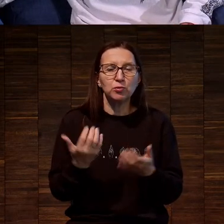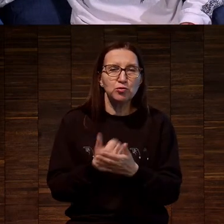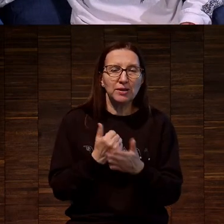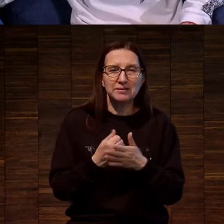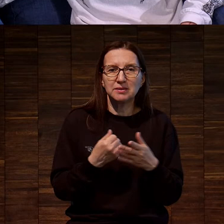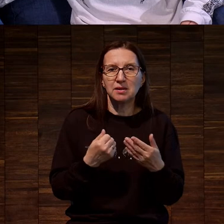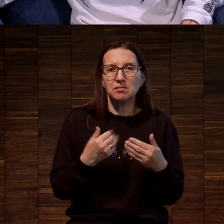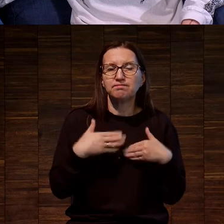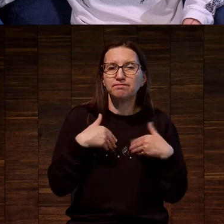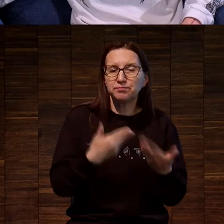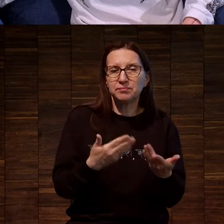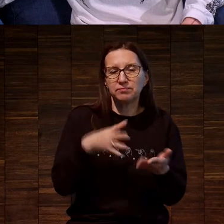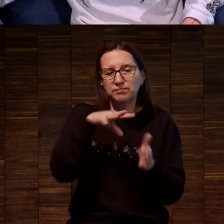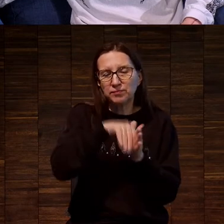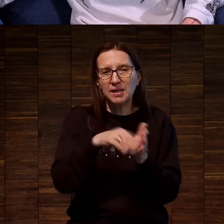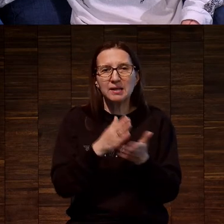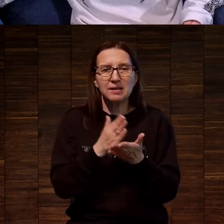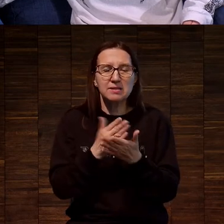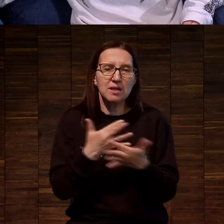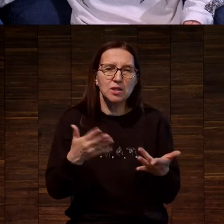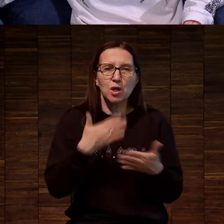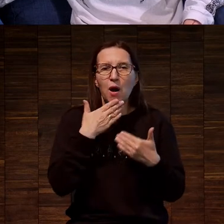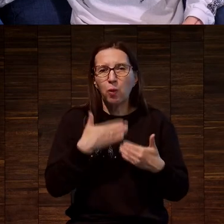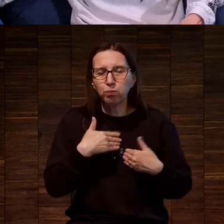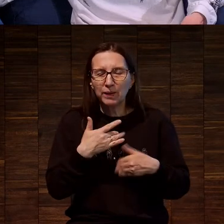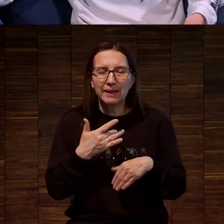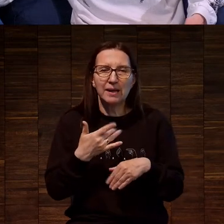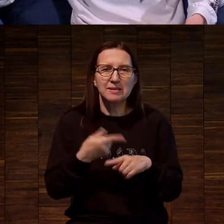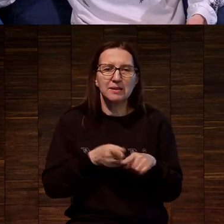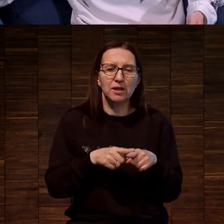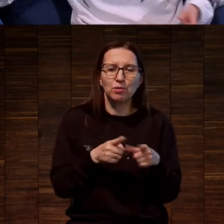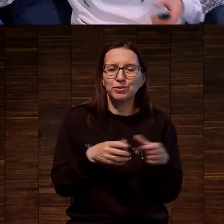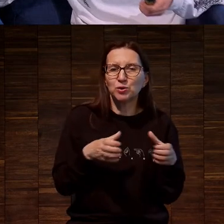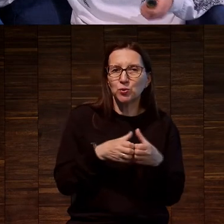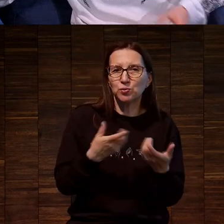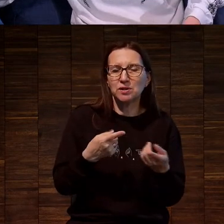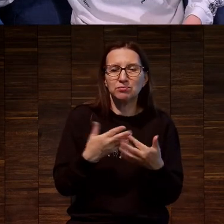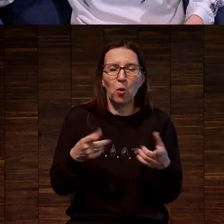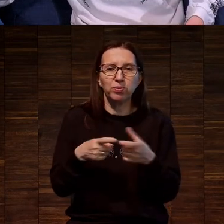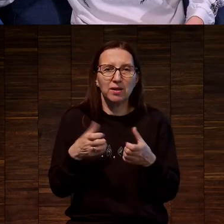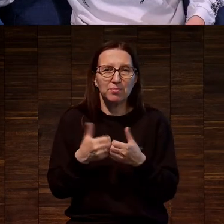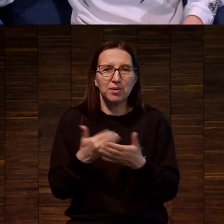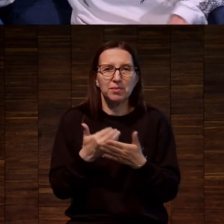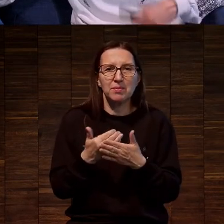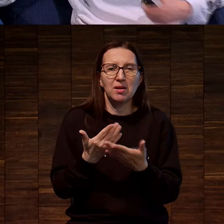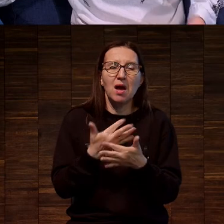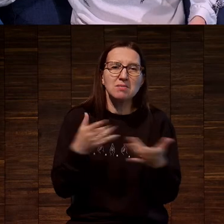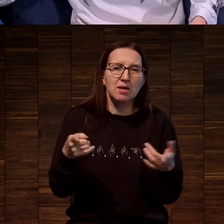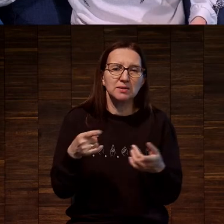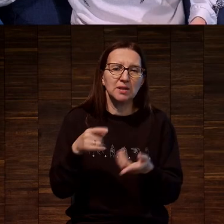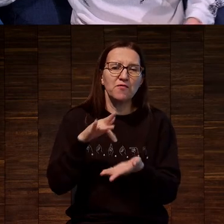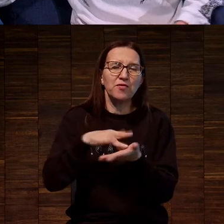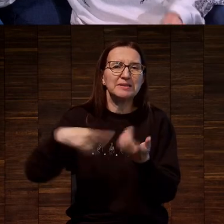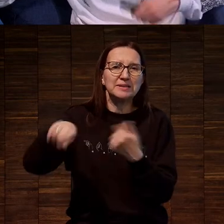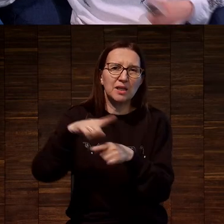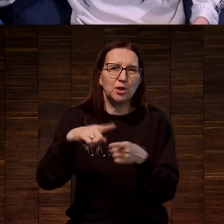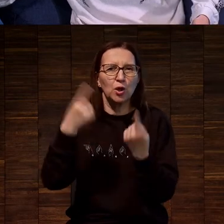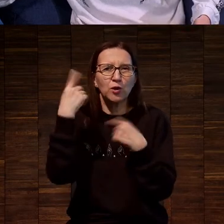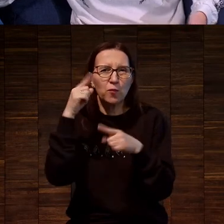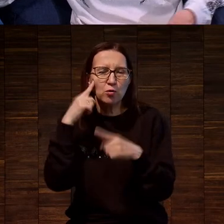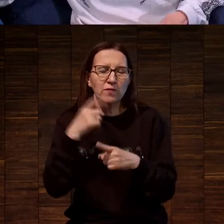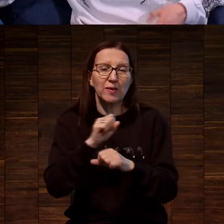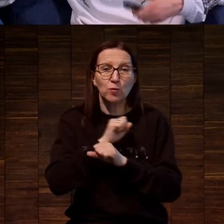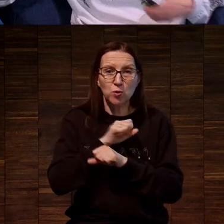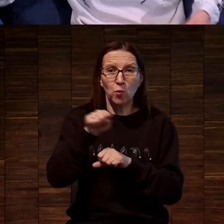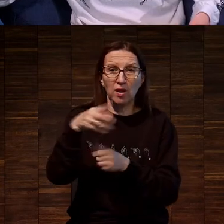студии и любительские объединения, которые свойственны для ДК, которые происходят в центрах, досуговых центрах. Для них